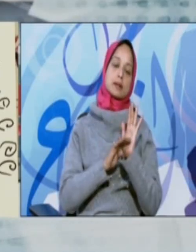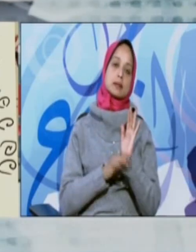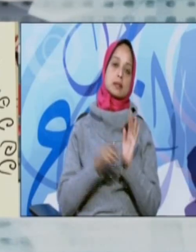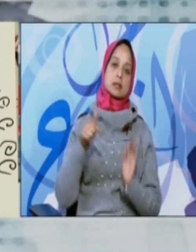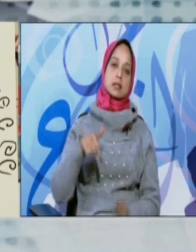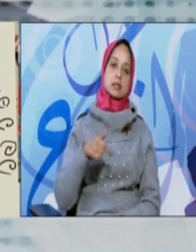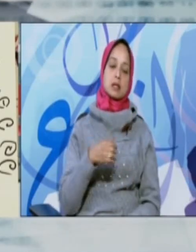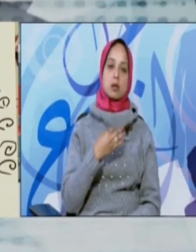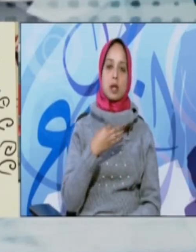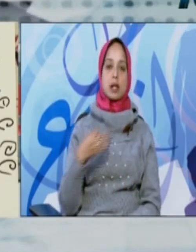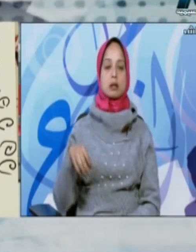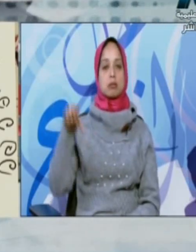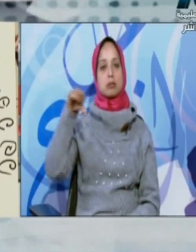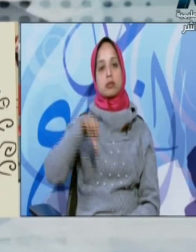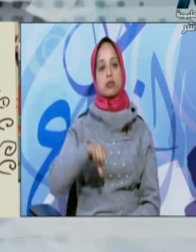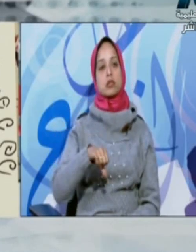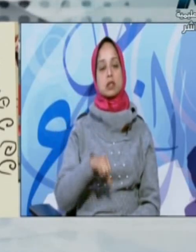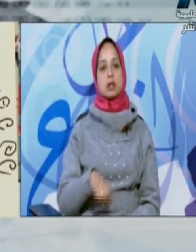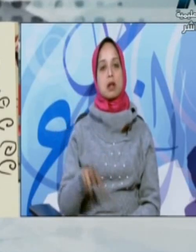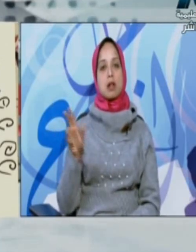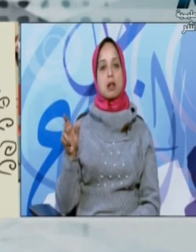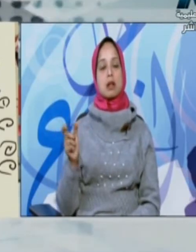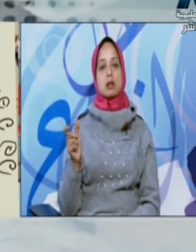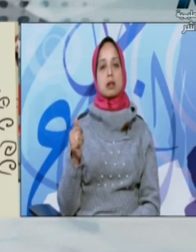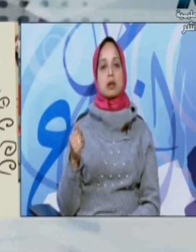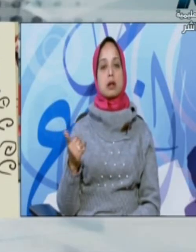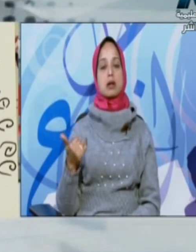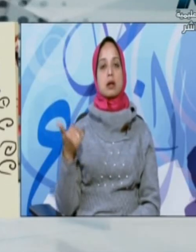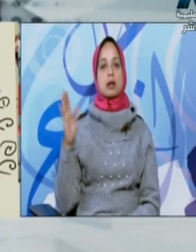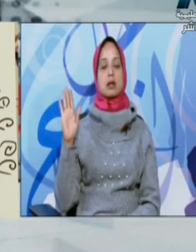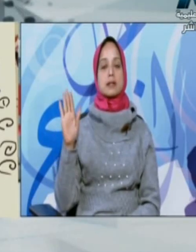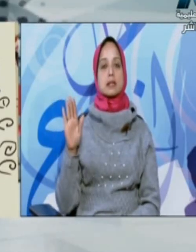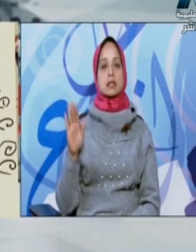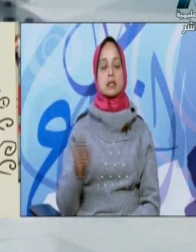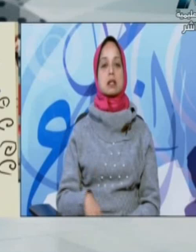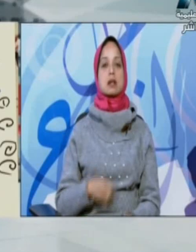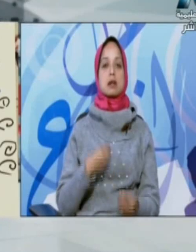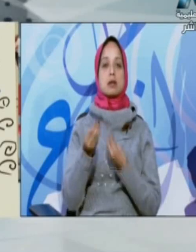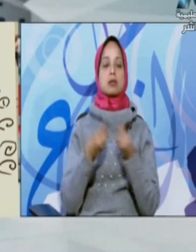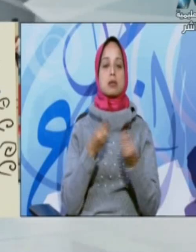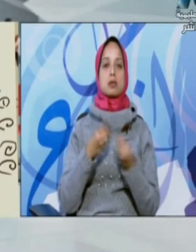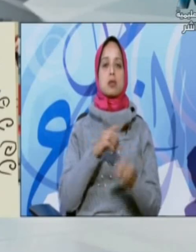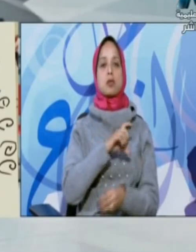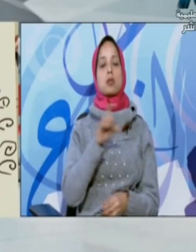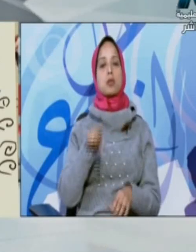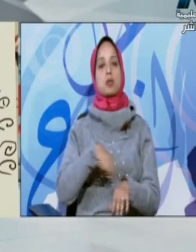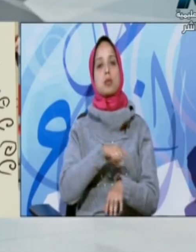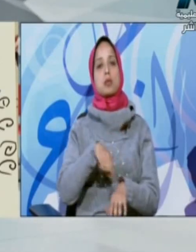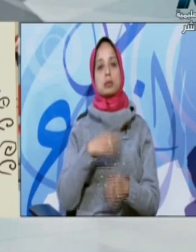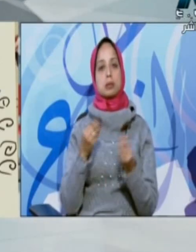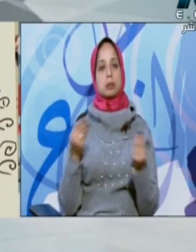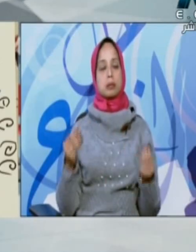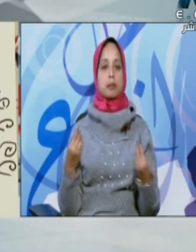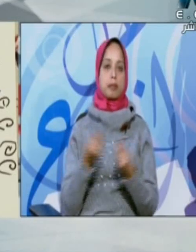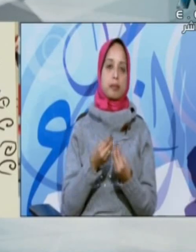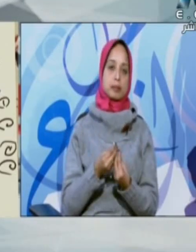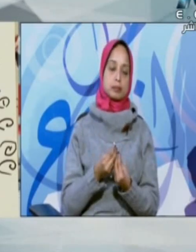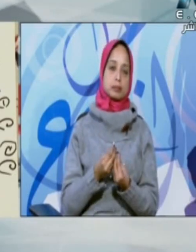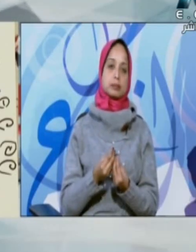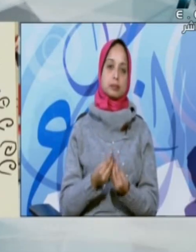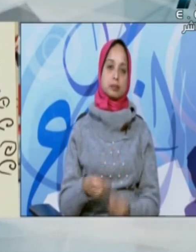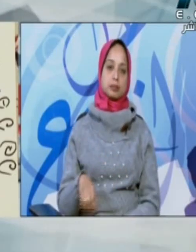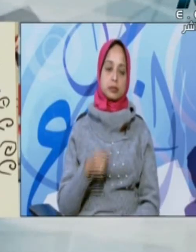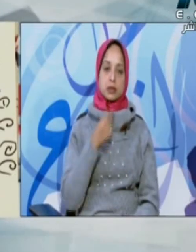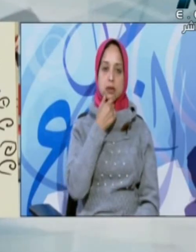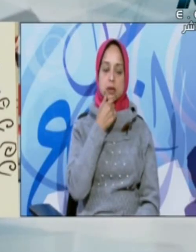تعديل 36. النحاس فضل يفاوض فترة كبيرة جدا مع إنجلترا. دخل